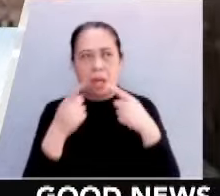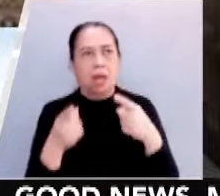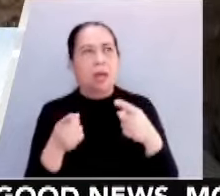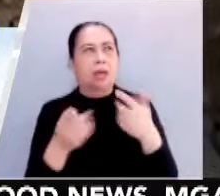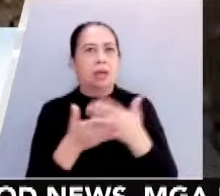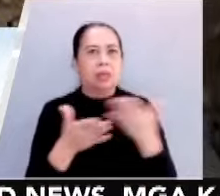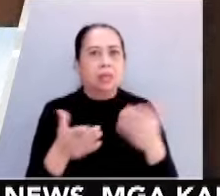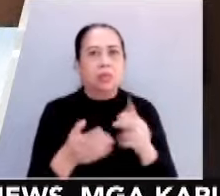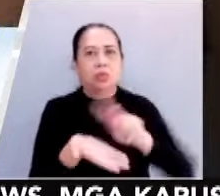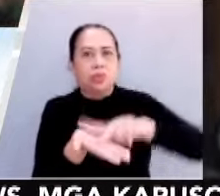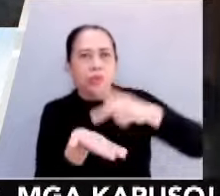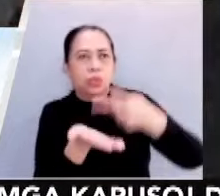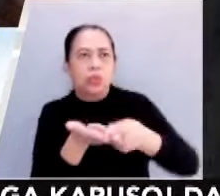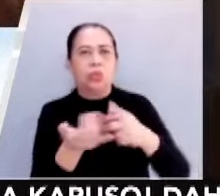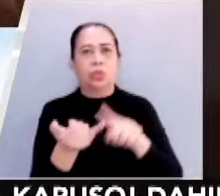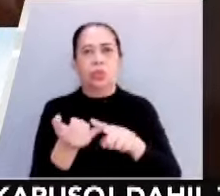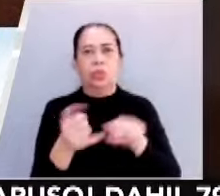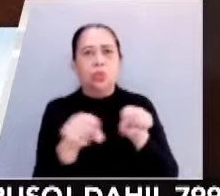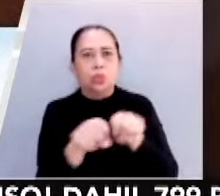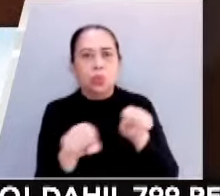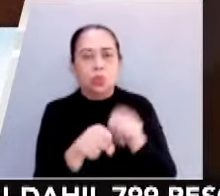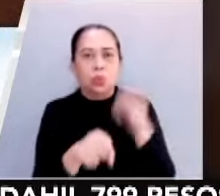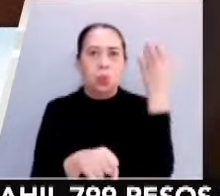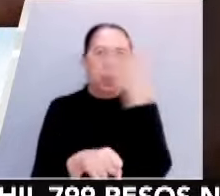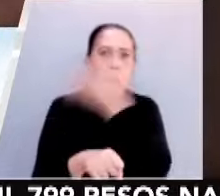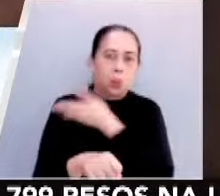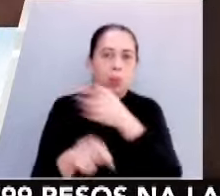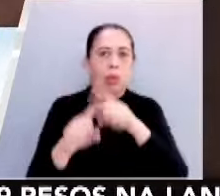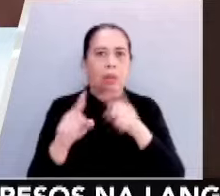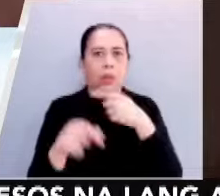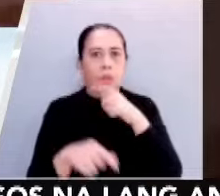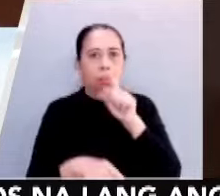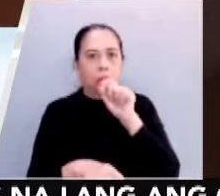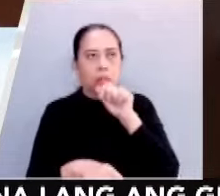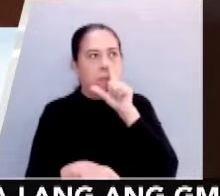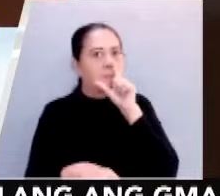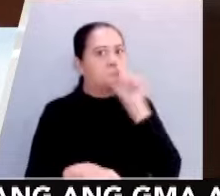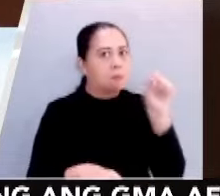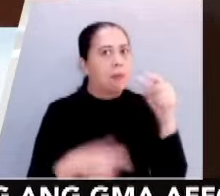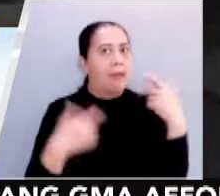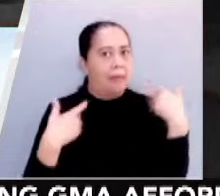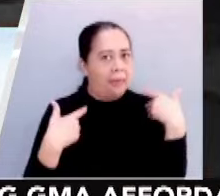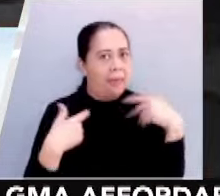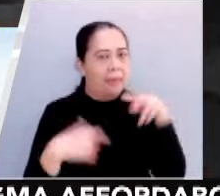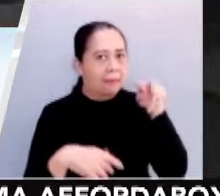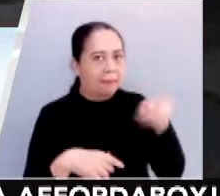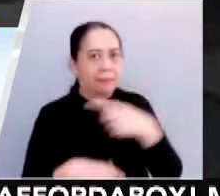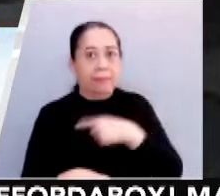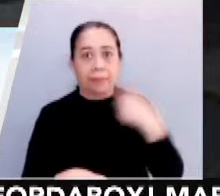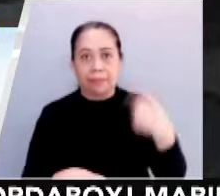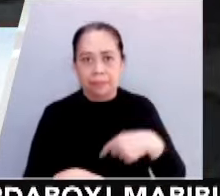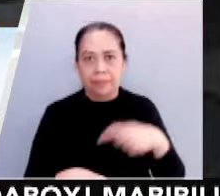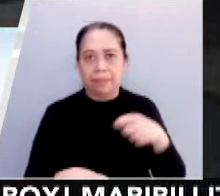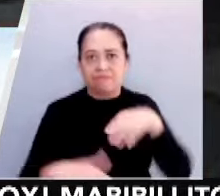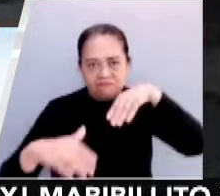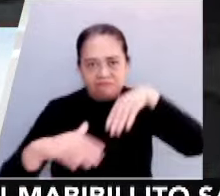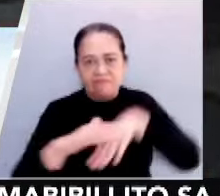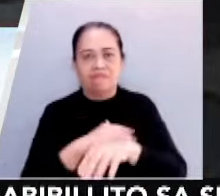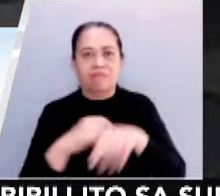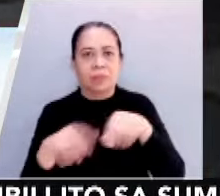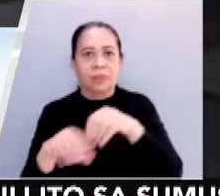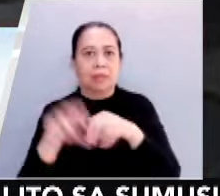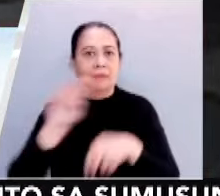at mga sapatos. Pero sa pamamagitan ng tip mula sa Anti-Smuggling Bureau ng China, ni-raid ang isang warehouse sa Valenzuela